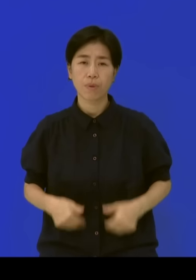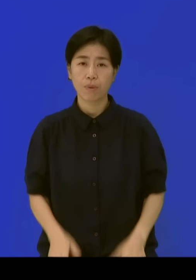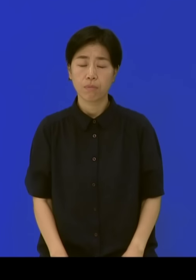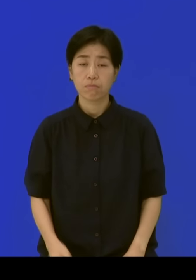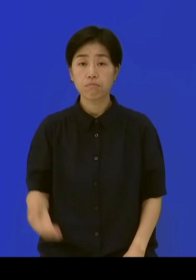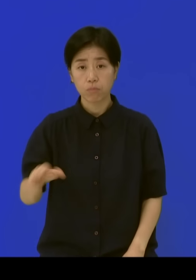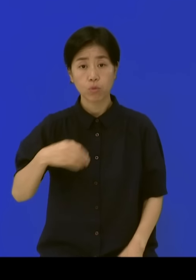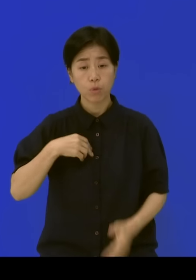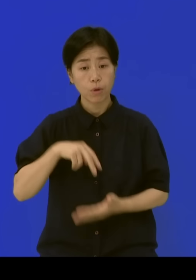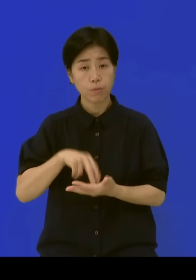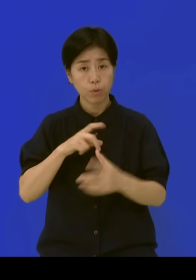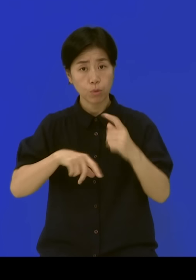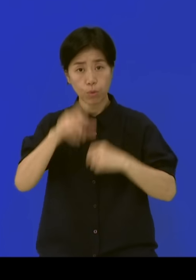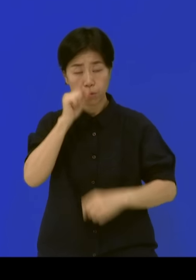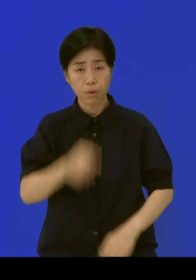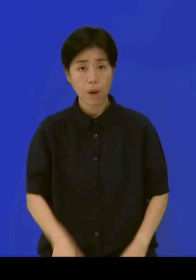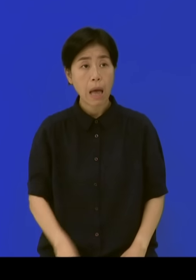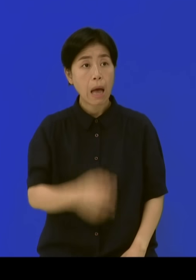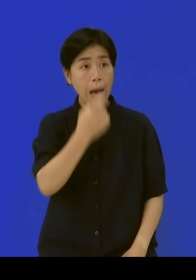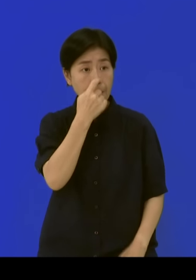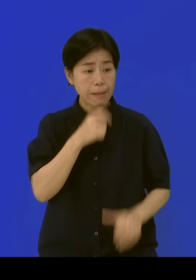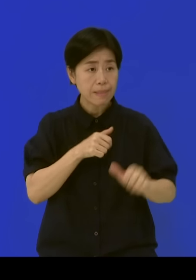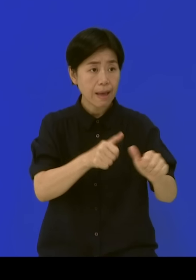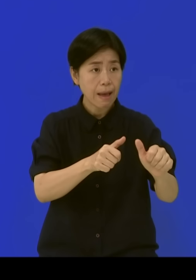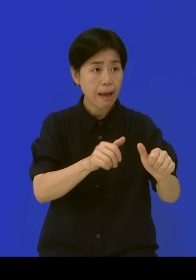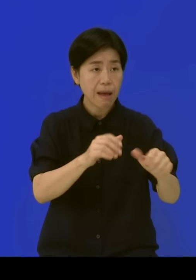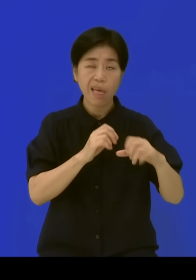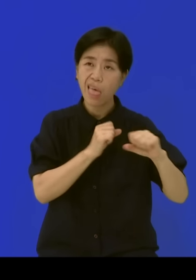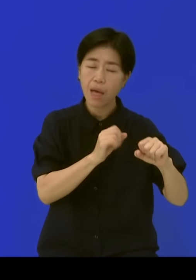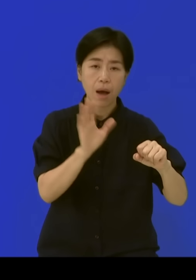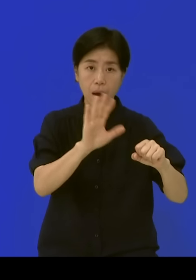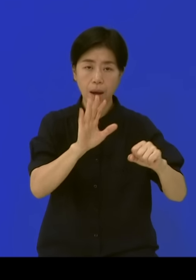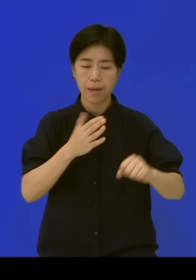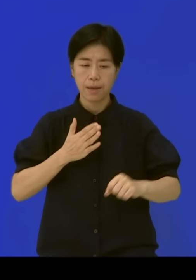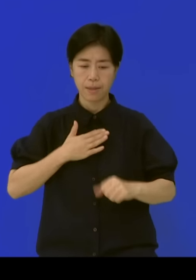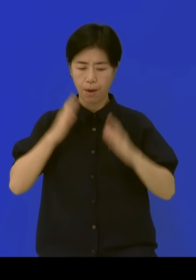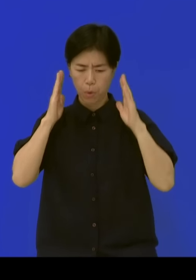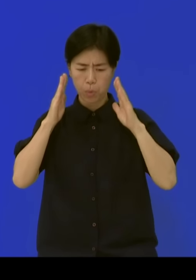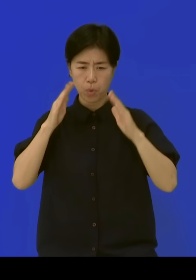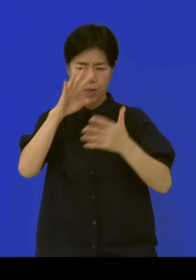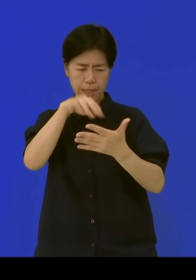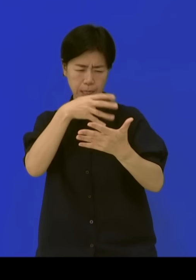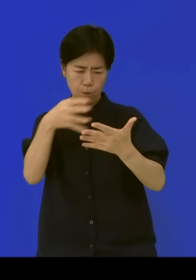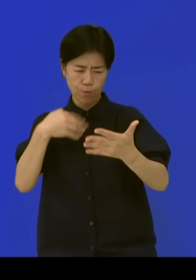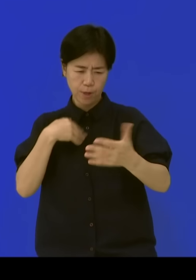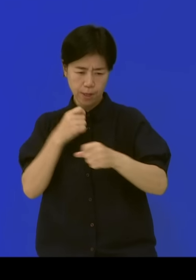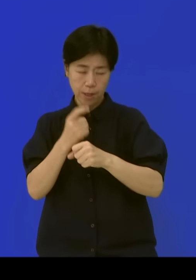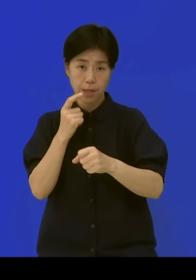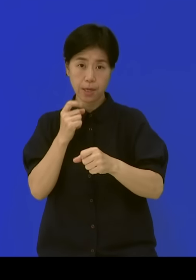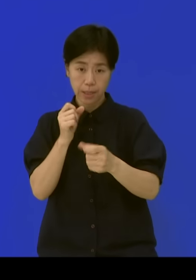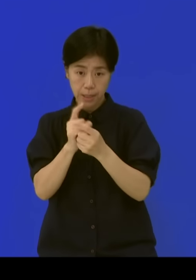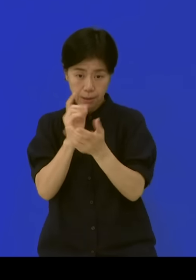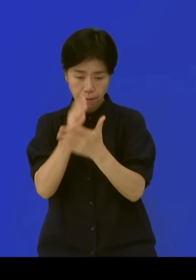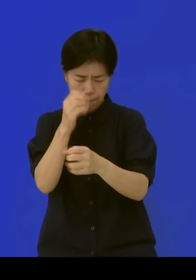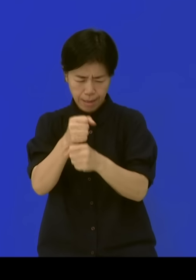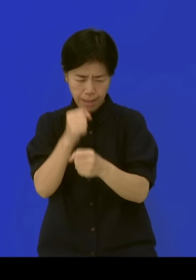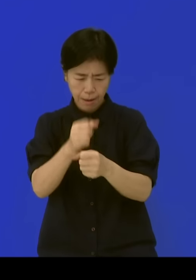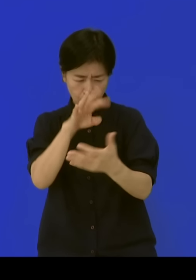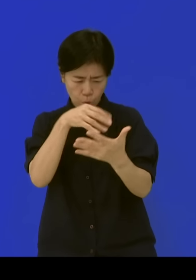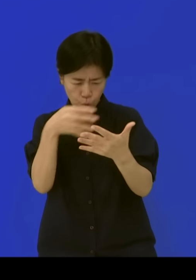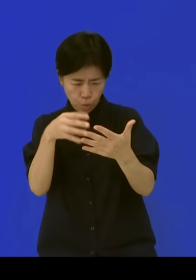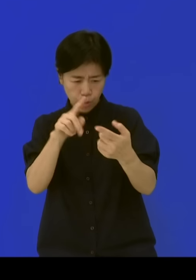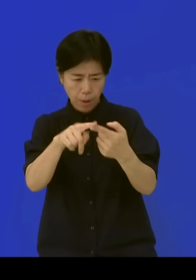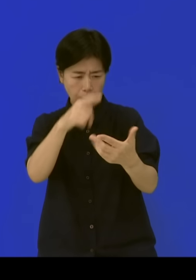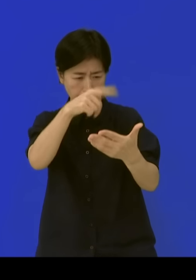뭐 스케줄에 따라서 움직이는 게 아니라 제가 그 학습을 주도할 수 있게 되는 거죠. 어떻게 보면 네네. 제가 모자란 과목을 예,